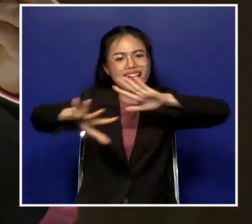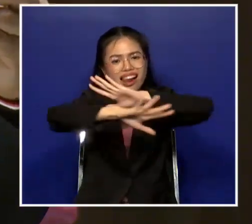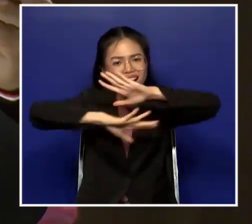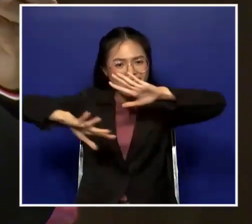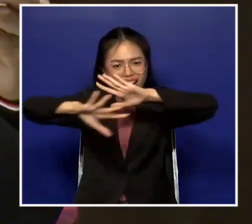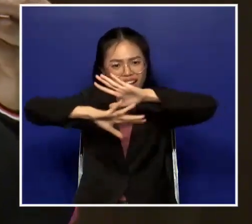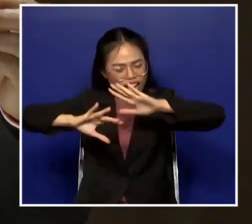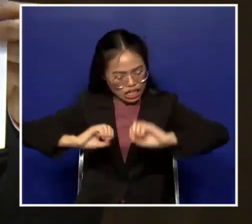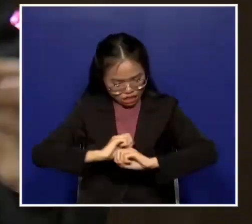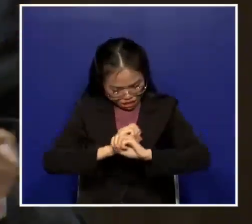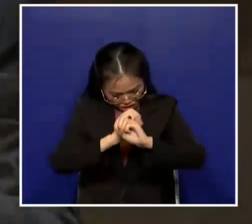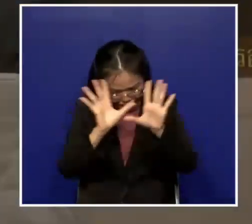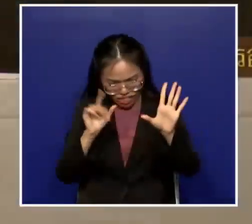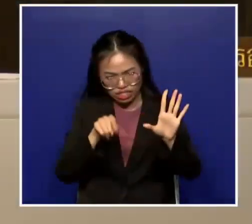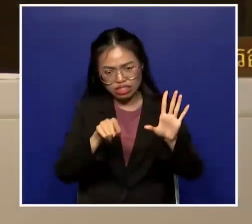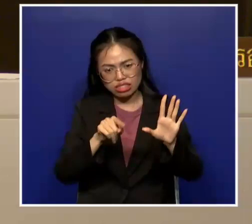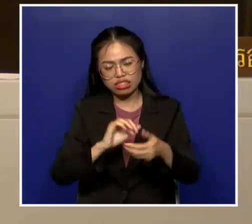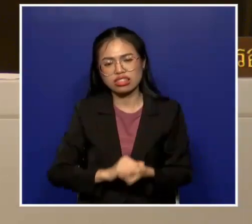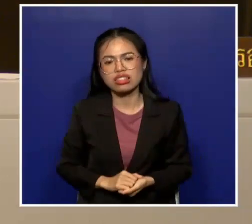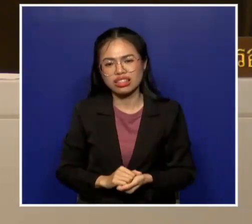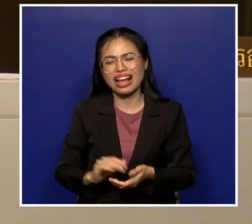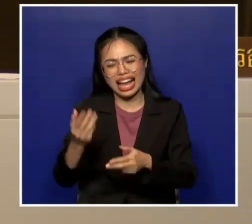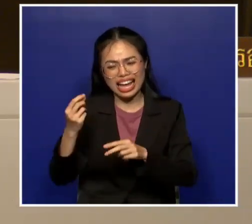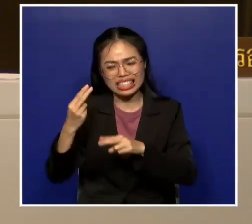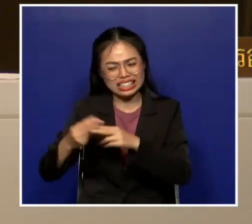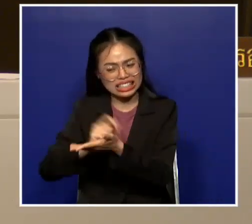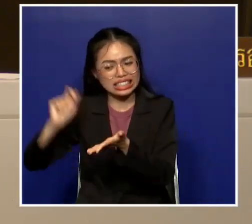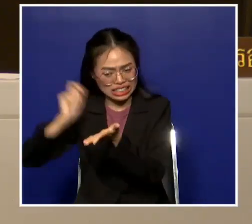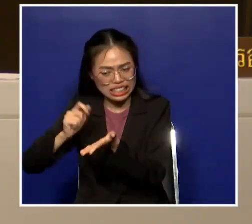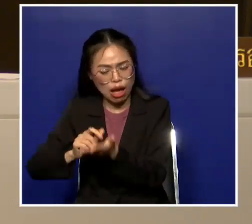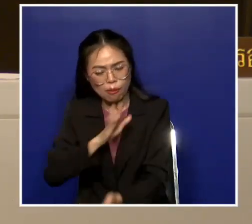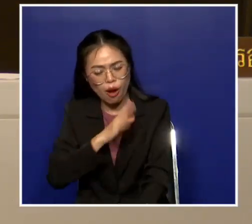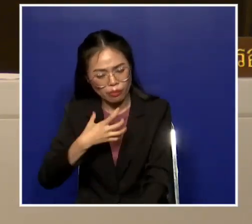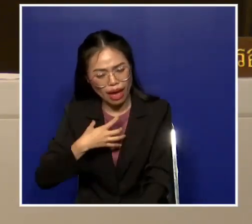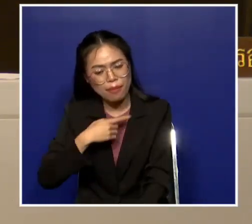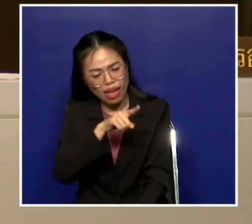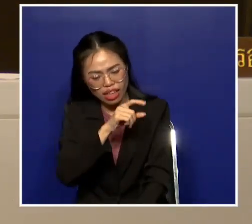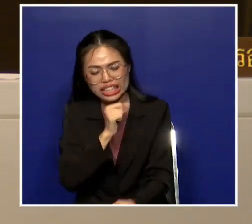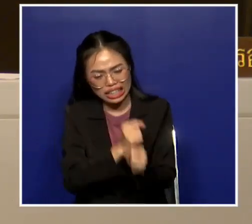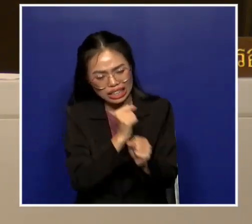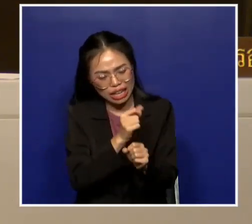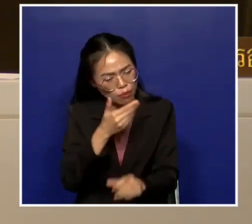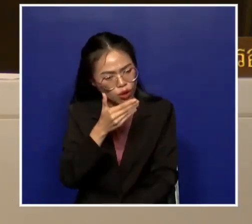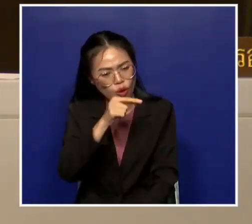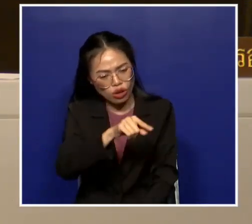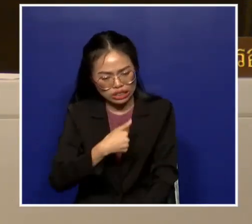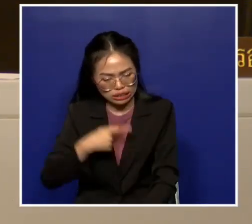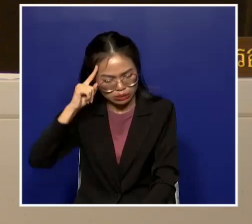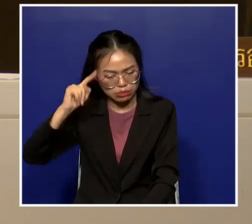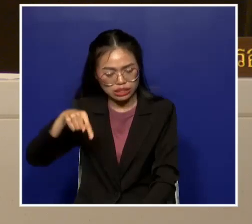นมัดแน่นเป็นใบเสร็จแล้วจะให้ผมเซ็นใบเสร็จปลอมเอาไหมล่ะคุณทำมาจนชินแล้วแต่ผมทำไม่เป็นเว้ย